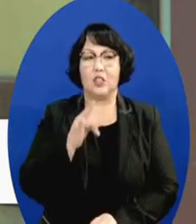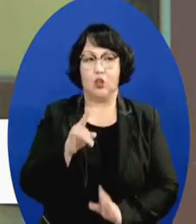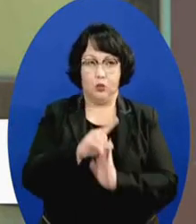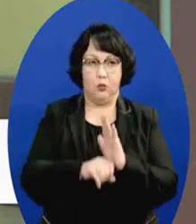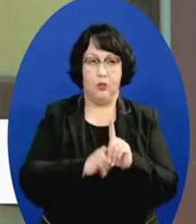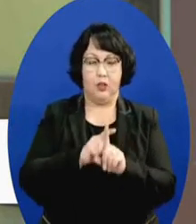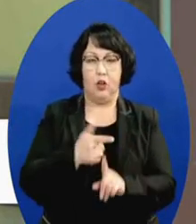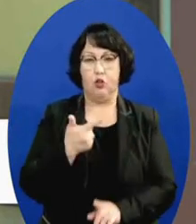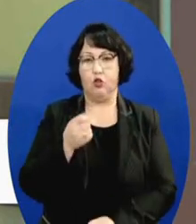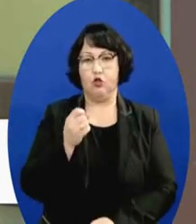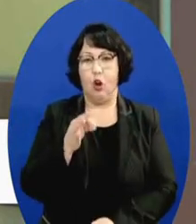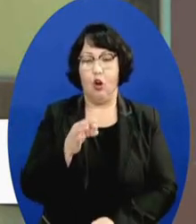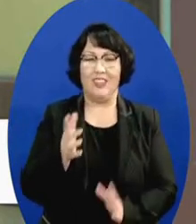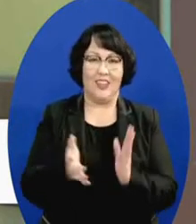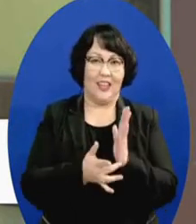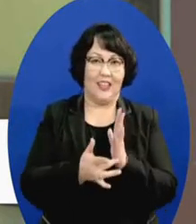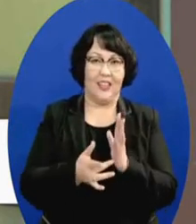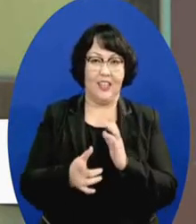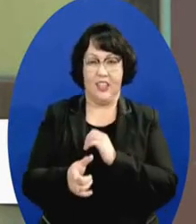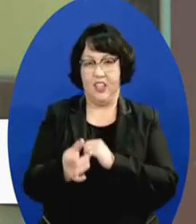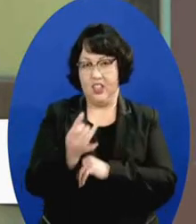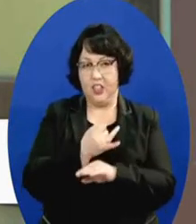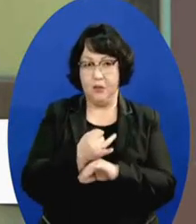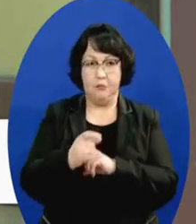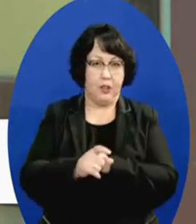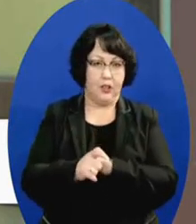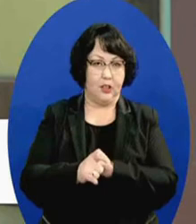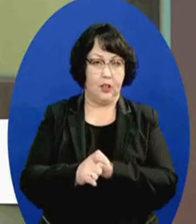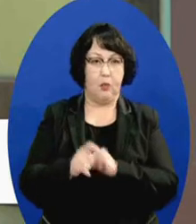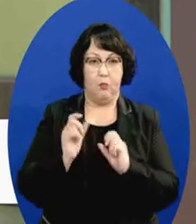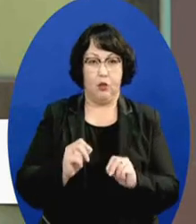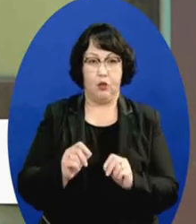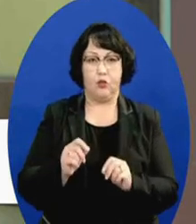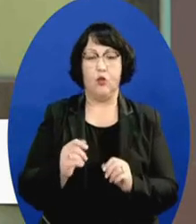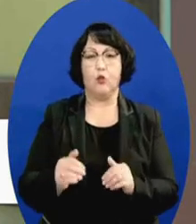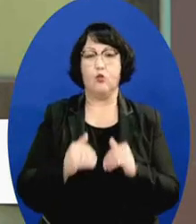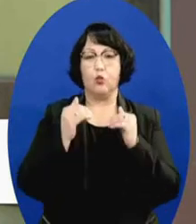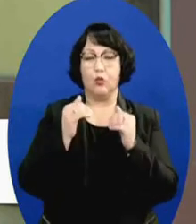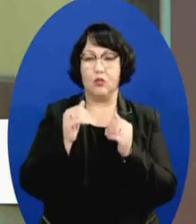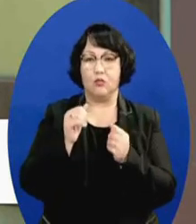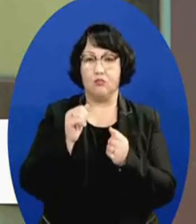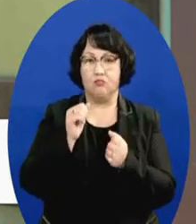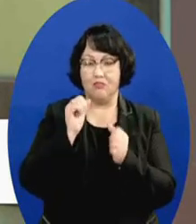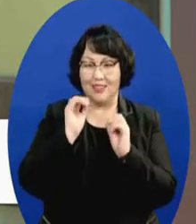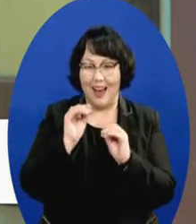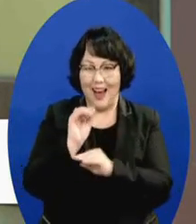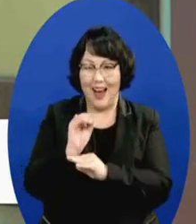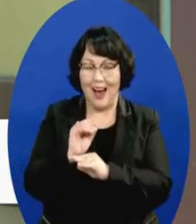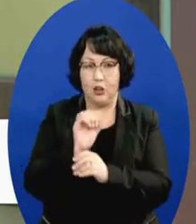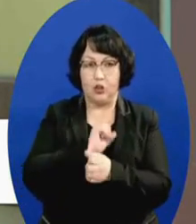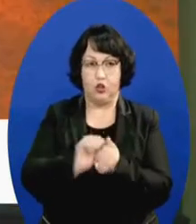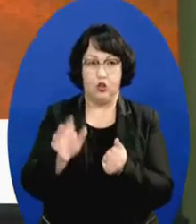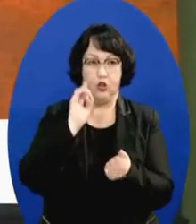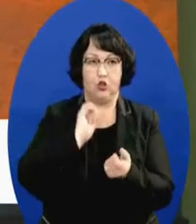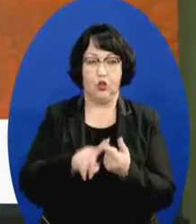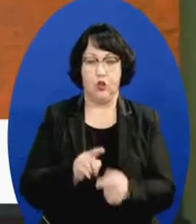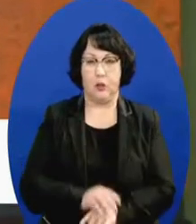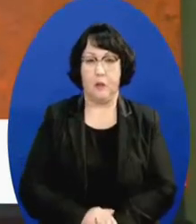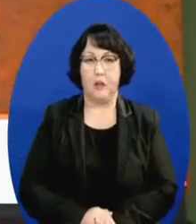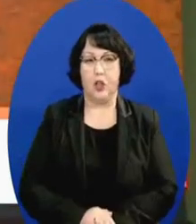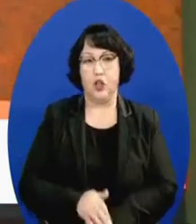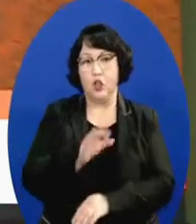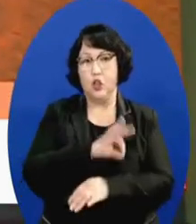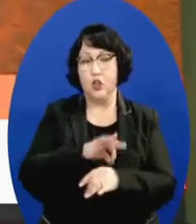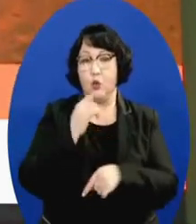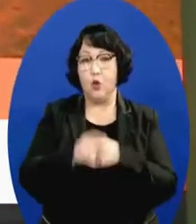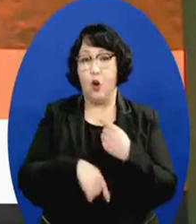геотехникийн инженерийн мэрэгчлэл ур чадвартай болгон хөгжүүлж гаргах тэр боломжууд бас энэ төслийн хүрээнд шийдэгдэж байгаагаар онцлог байна.